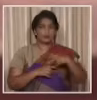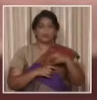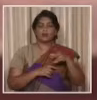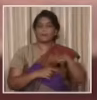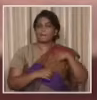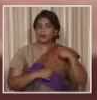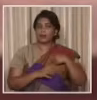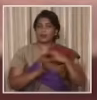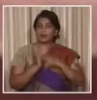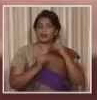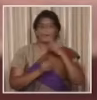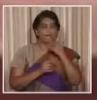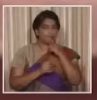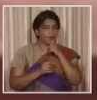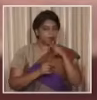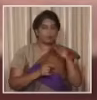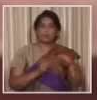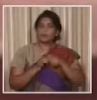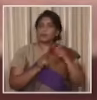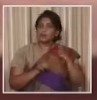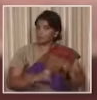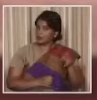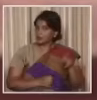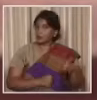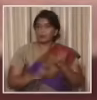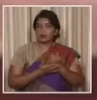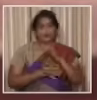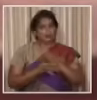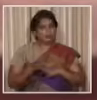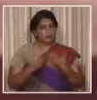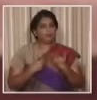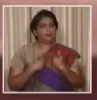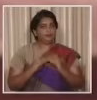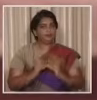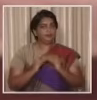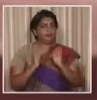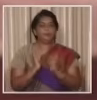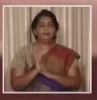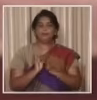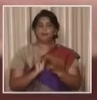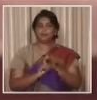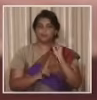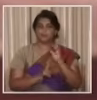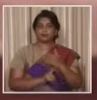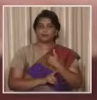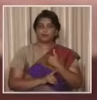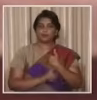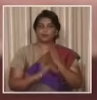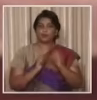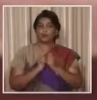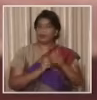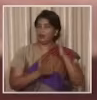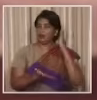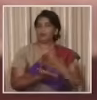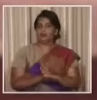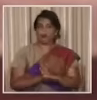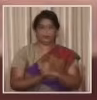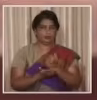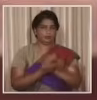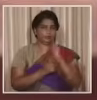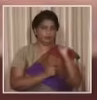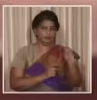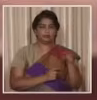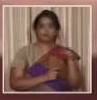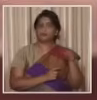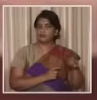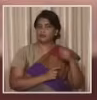අධිකාරී ජාතික ජල සම්පත් ජලප්‍රවාහන මණ්ඩලයේ ලිඛිතවම අපිටත් සංවර්ධන කමිටු සභාපතිවරයා හැටියට කරුණාකර මේ වැඩ කටයුතු අත්හිටවන්න කියලා ඉල්ලීමක් කරනවා. ඒකෙන්